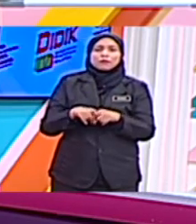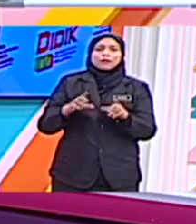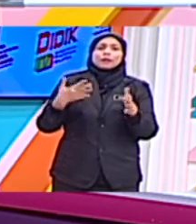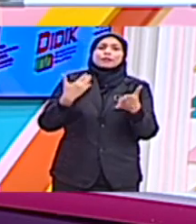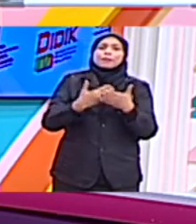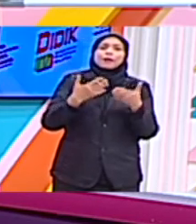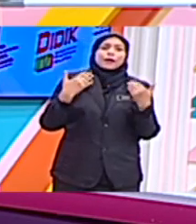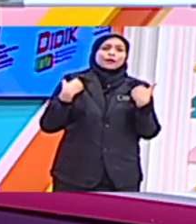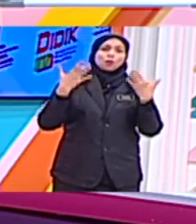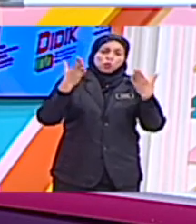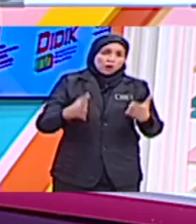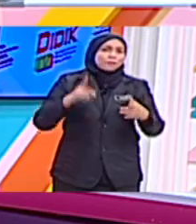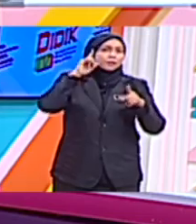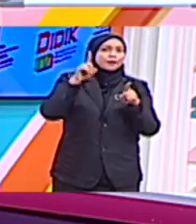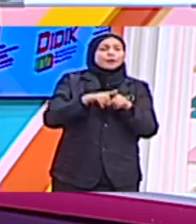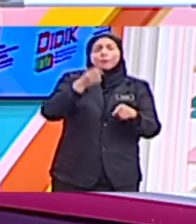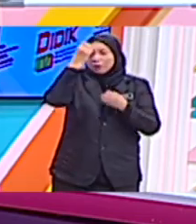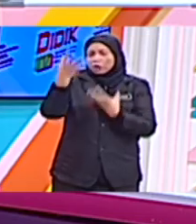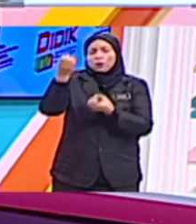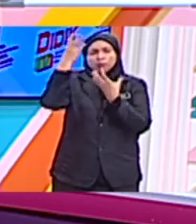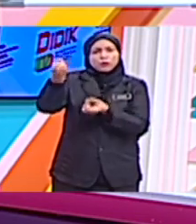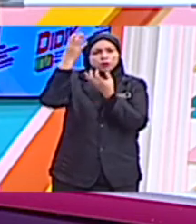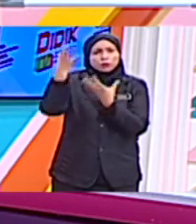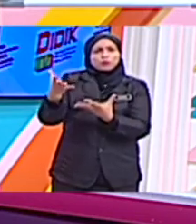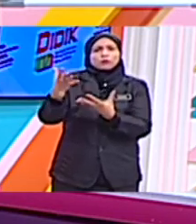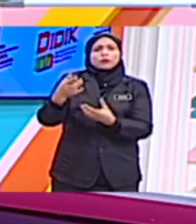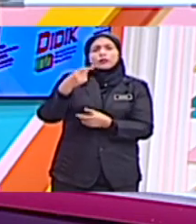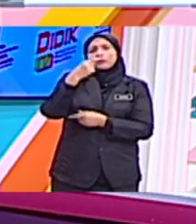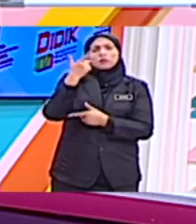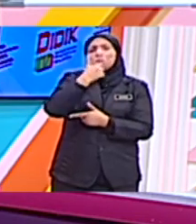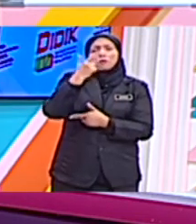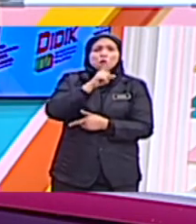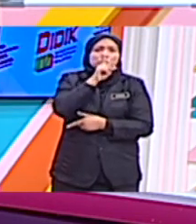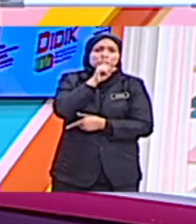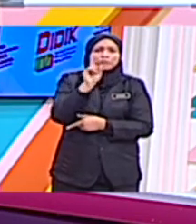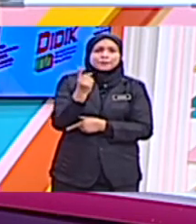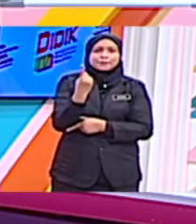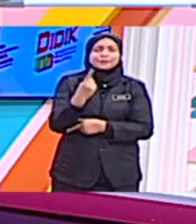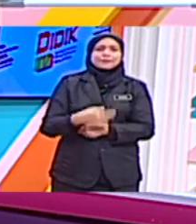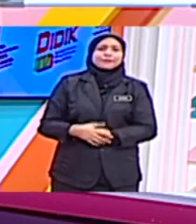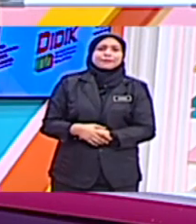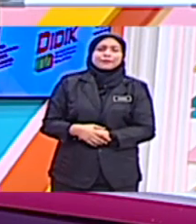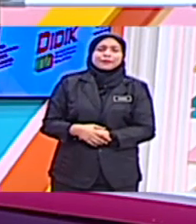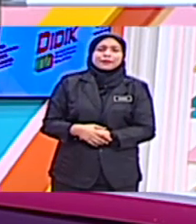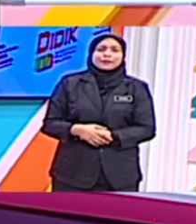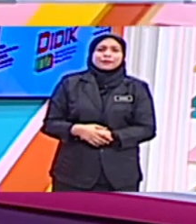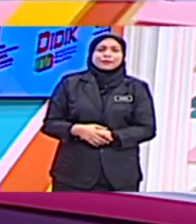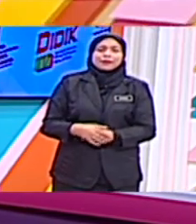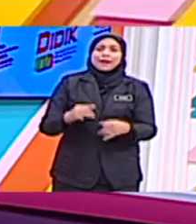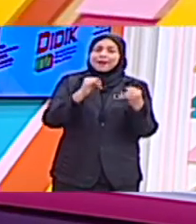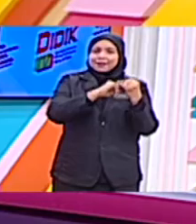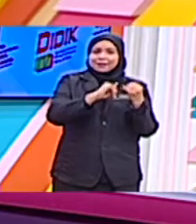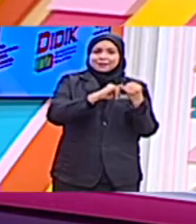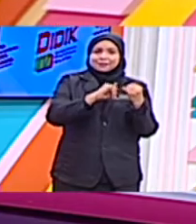sampai macam tu? Ada orang percaya. Okey, lama-lama orang akan percayalah dan orang akan beri bantuan. Dan akhir sekali, ini yang last